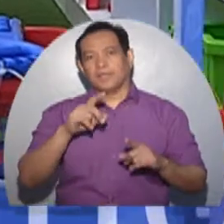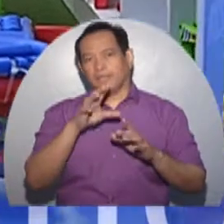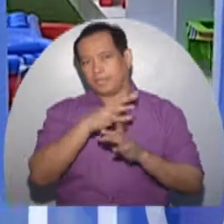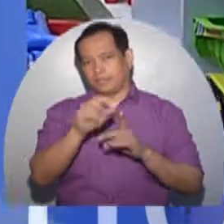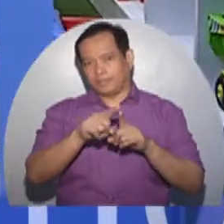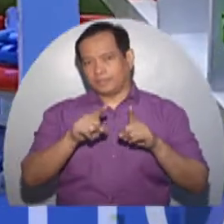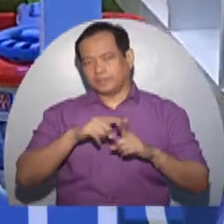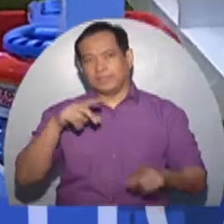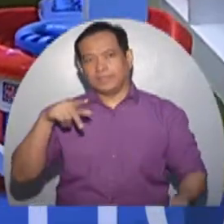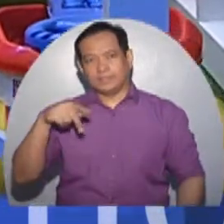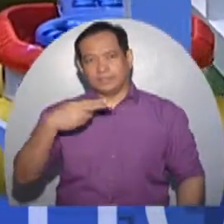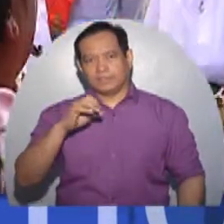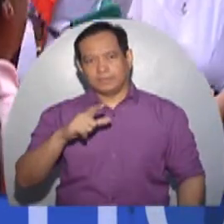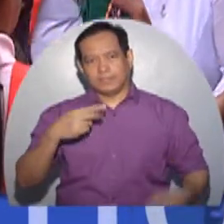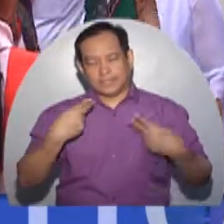accredited pa.